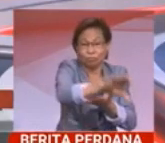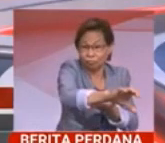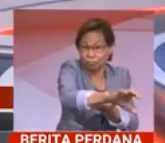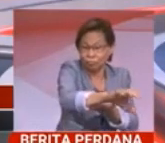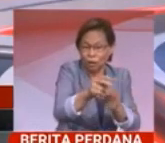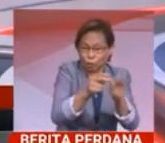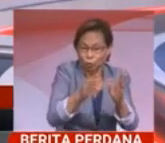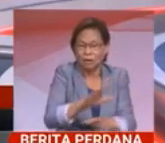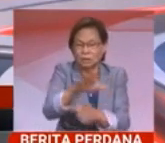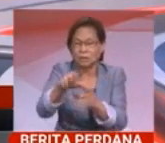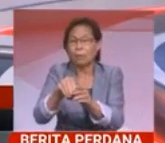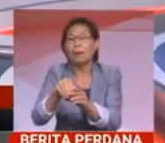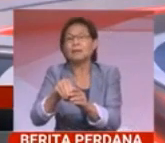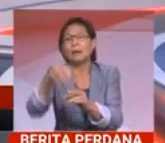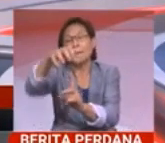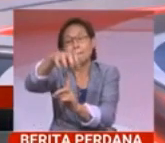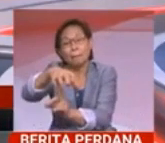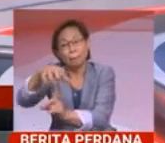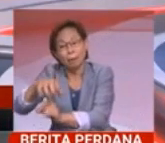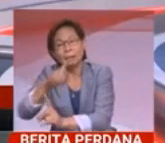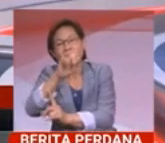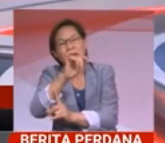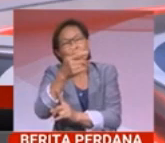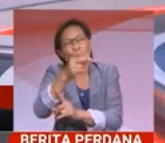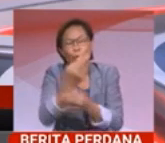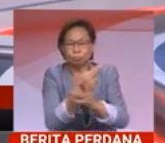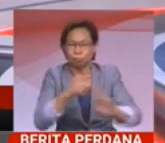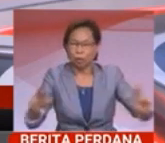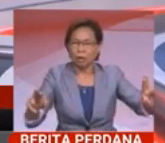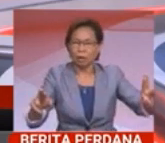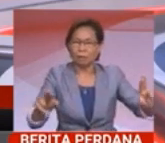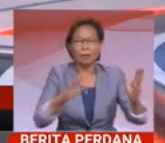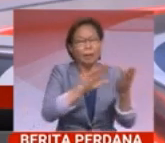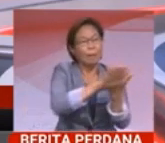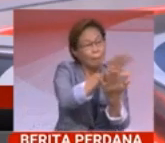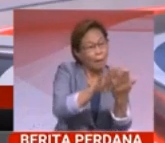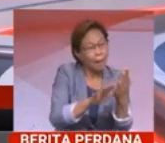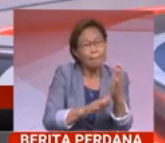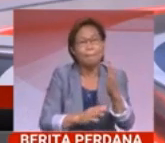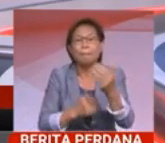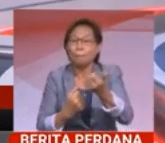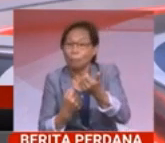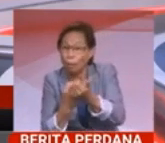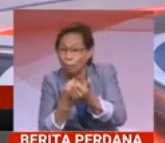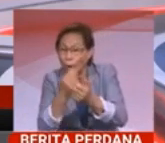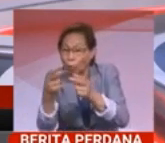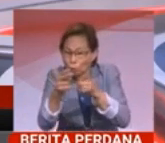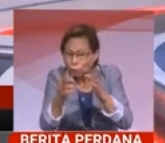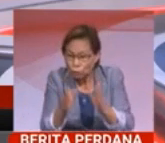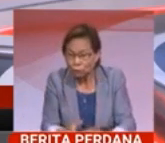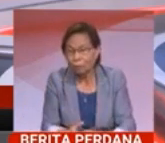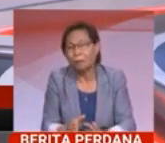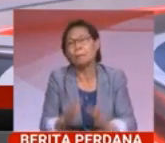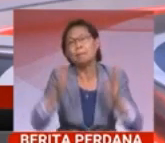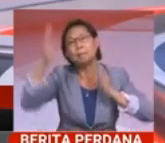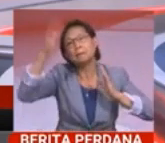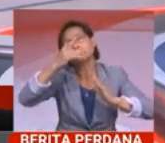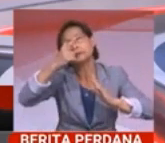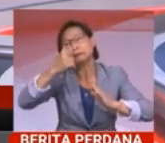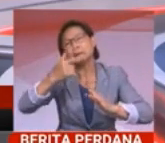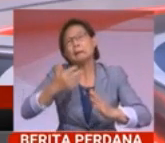termasuk penjajah tekun juga menyediakan berbagai kim pembiayaan bagi usaha tempat akibat